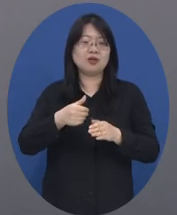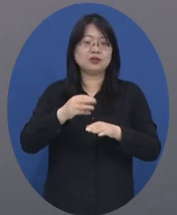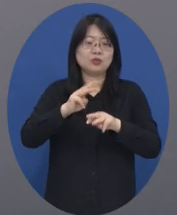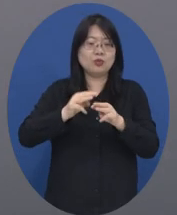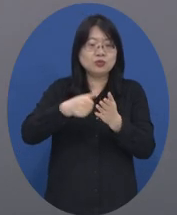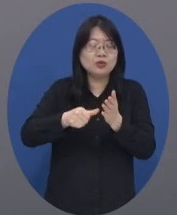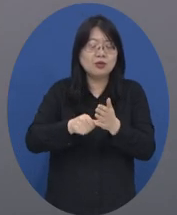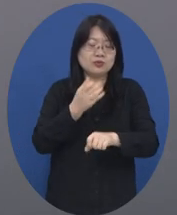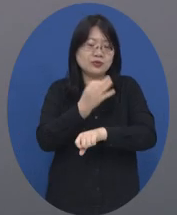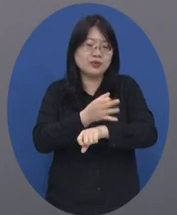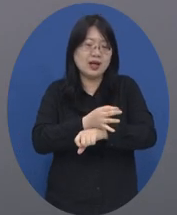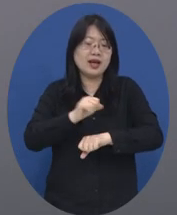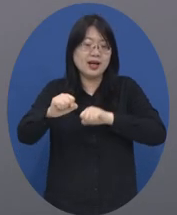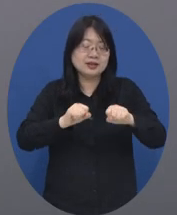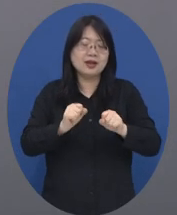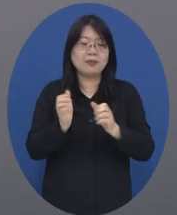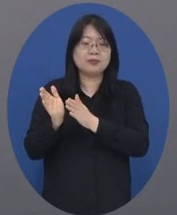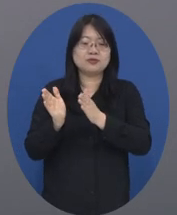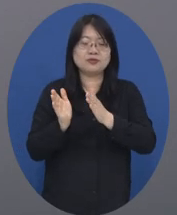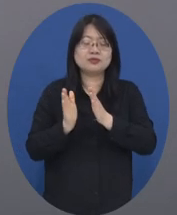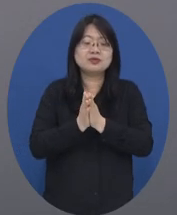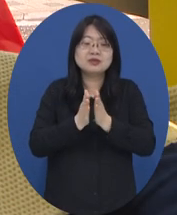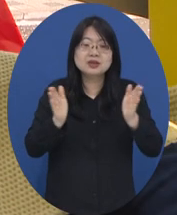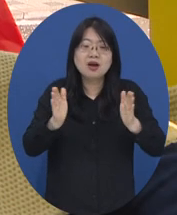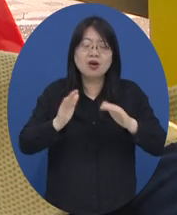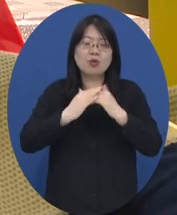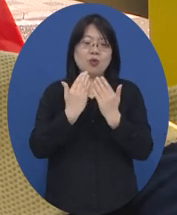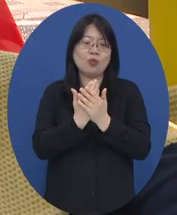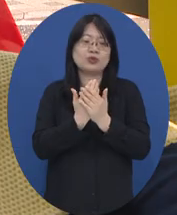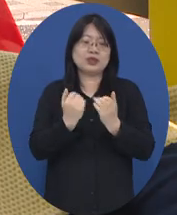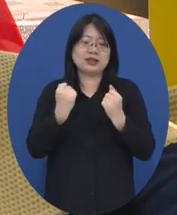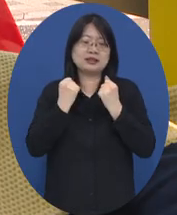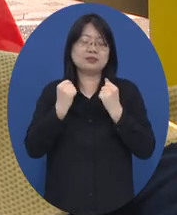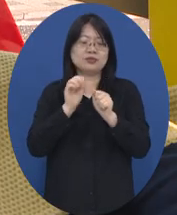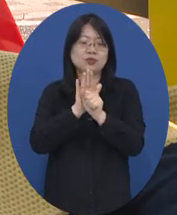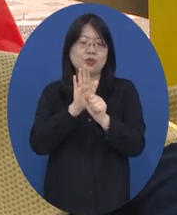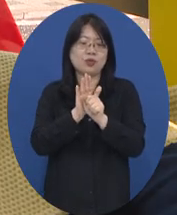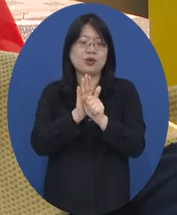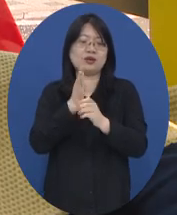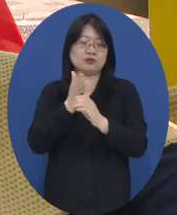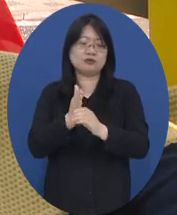헌혈운동, 농산물 구매 행사를 실시하는 등 코로나19로